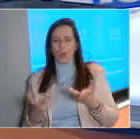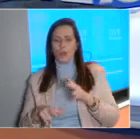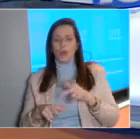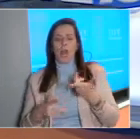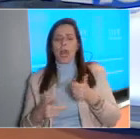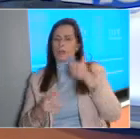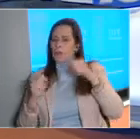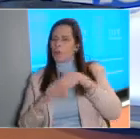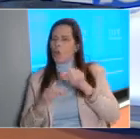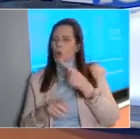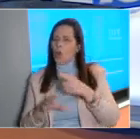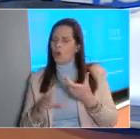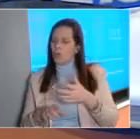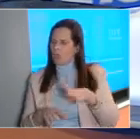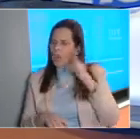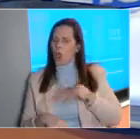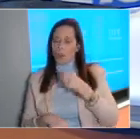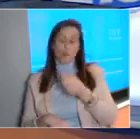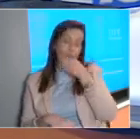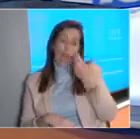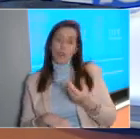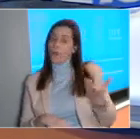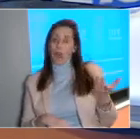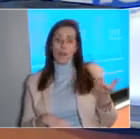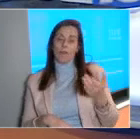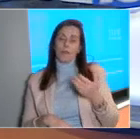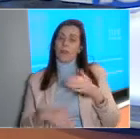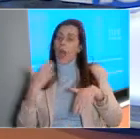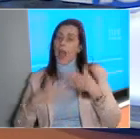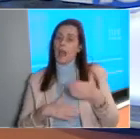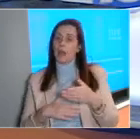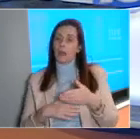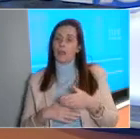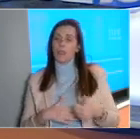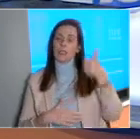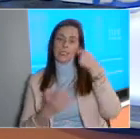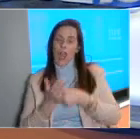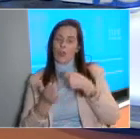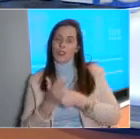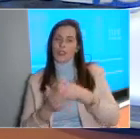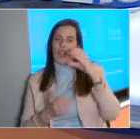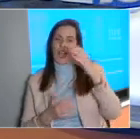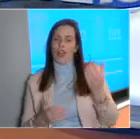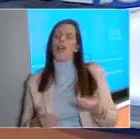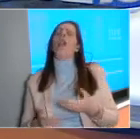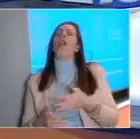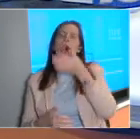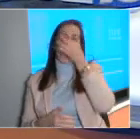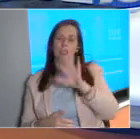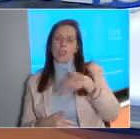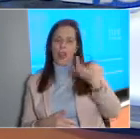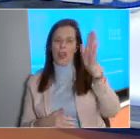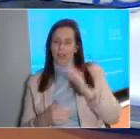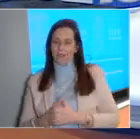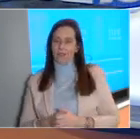למה גלעד ארדן לא מגלה את עמוד השדרה הזה? זו שאלה טובה. אוקיי, אני עוברת הלאה. כחלון, נסגר עם כחלון. כחלון